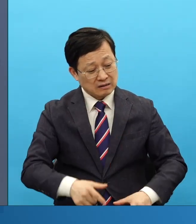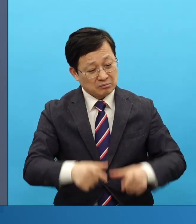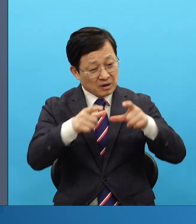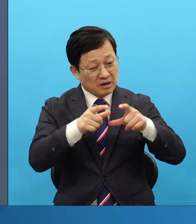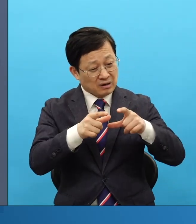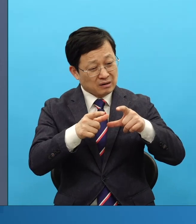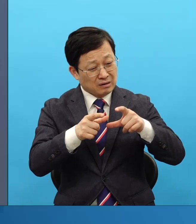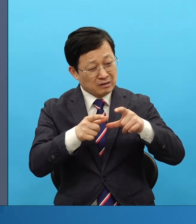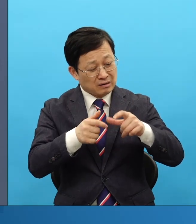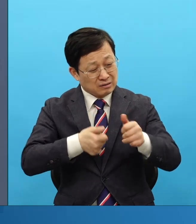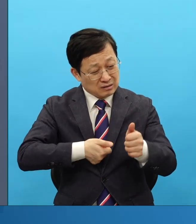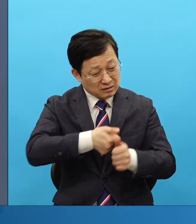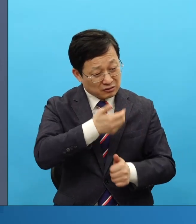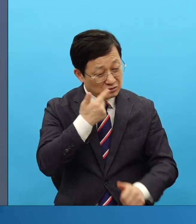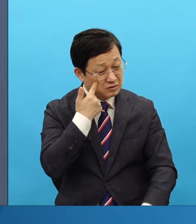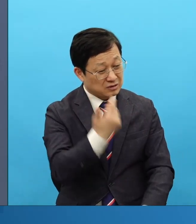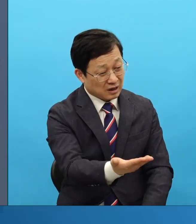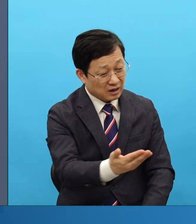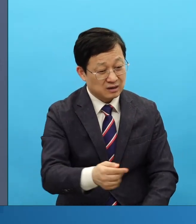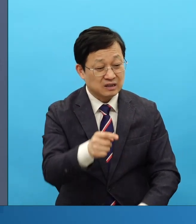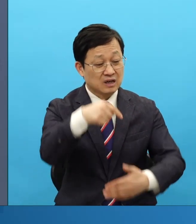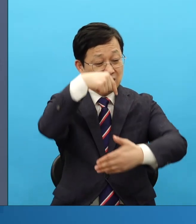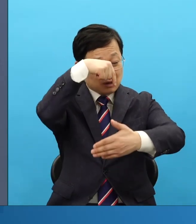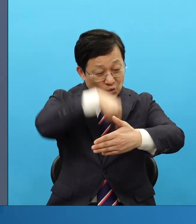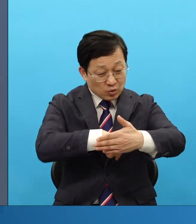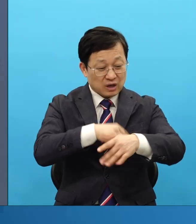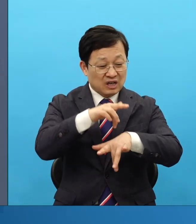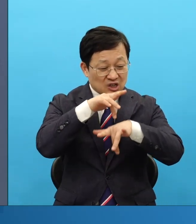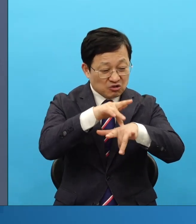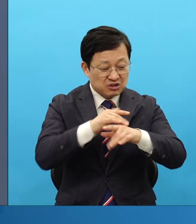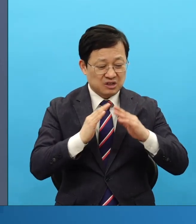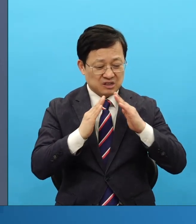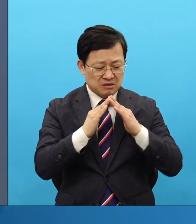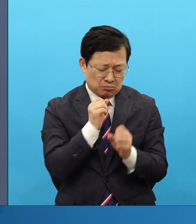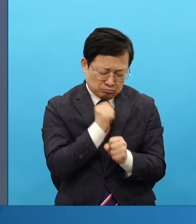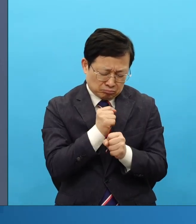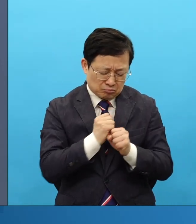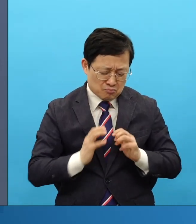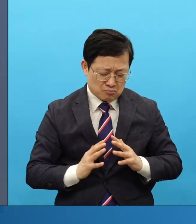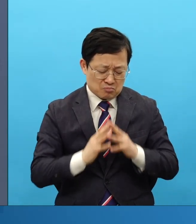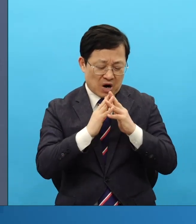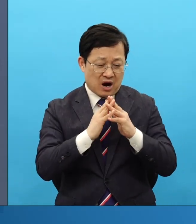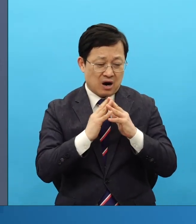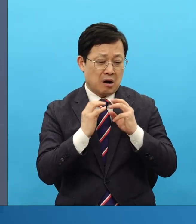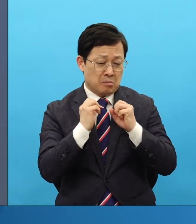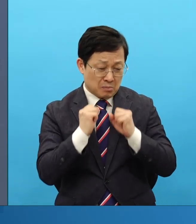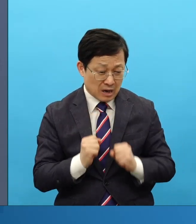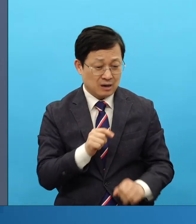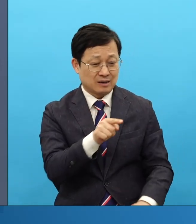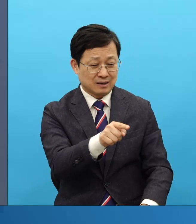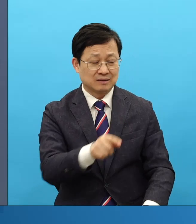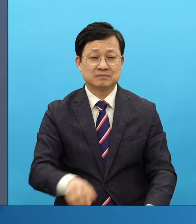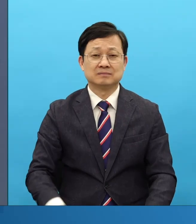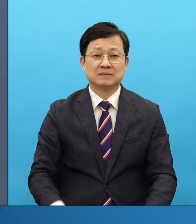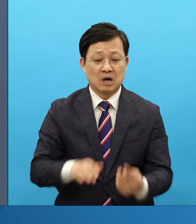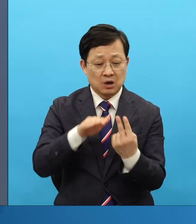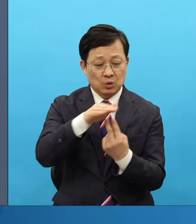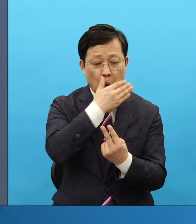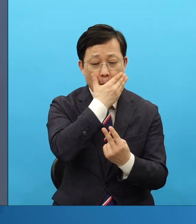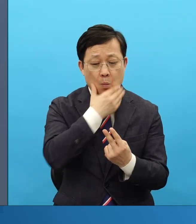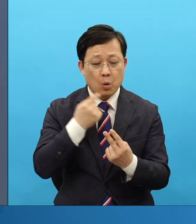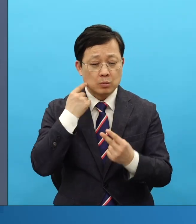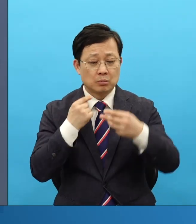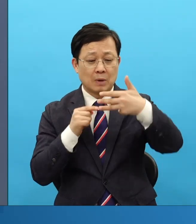that? 그 귀신이 네 속에 집을 짓고 있는 거야. And he is building his house inside of you. 심지어 요한복음 8장